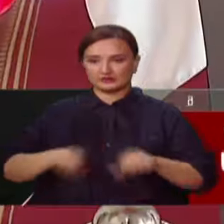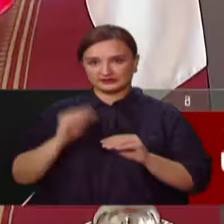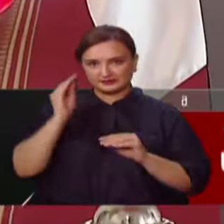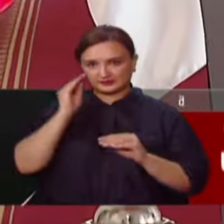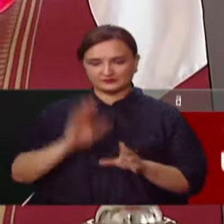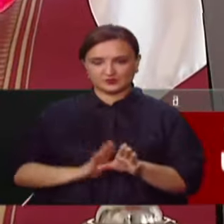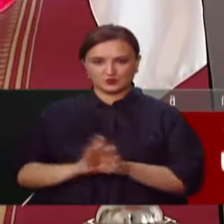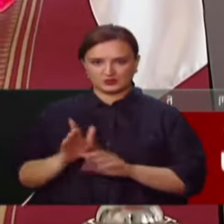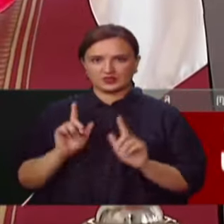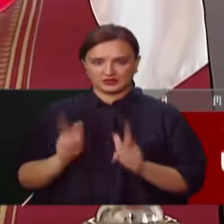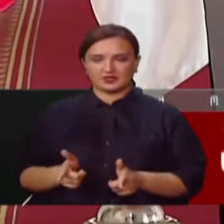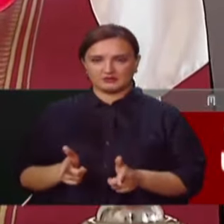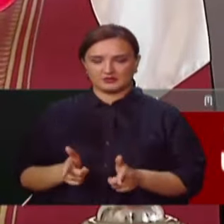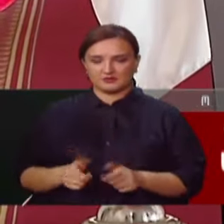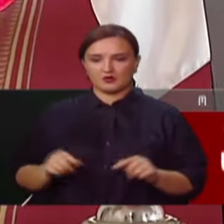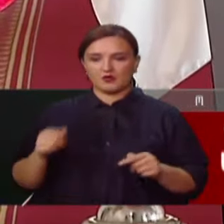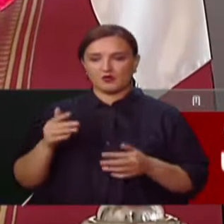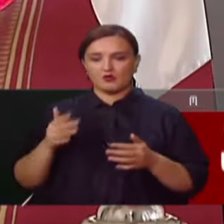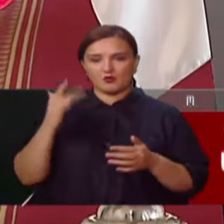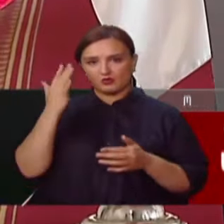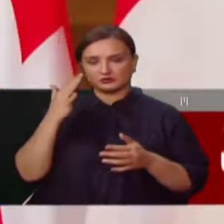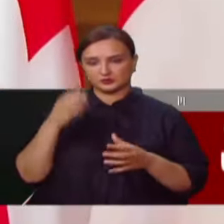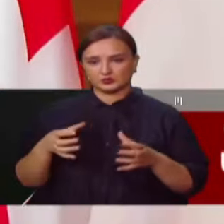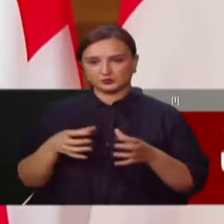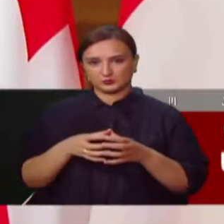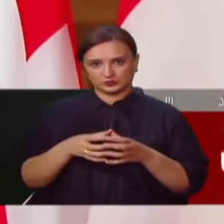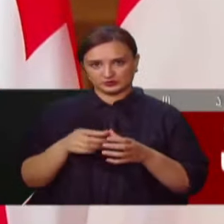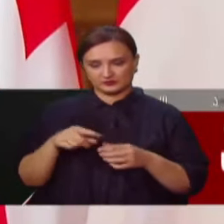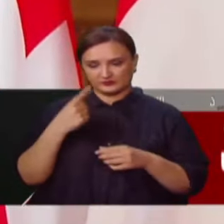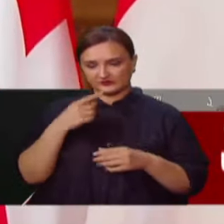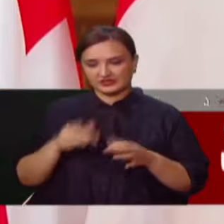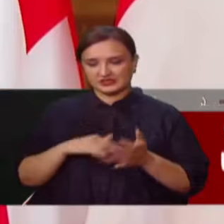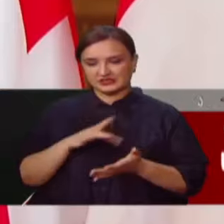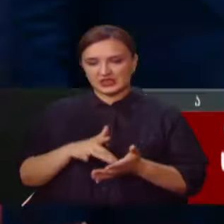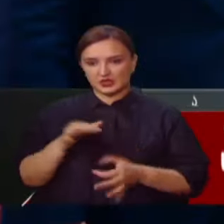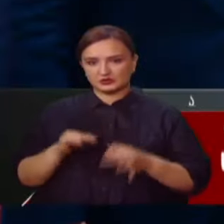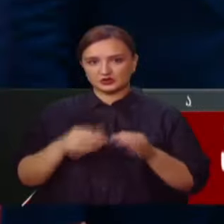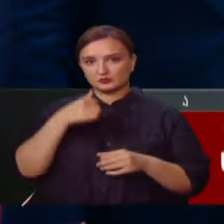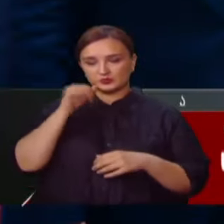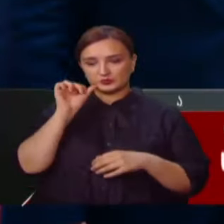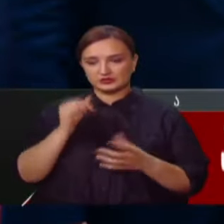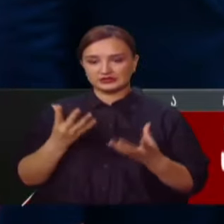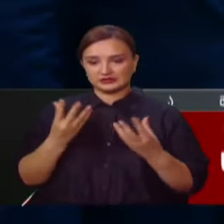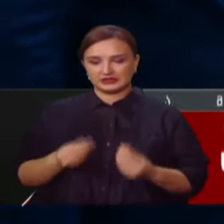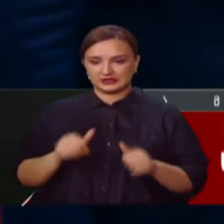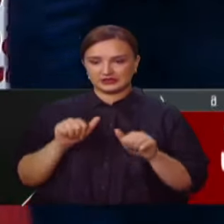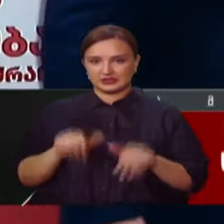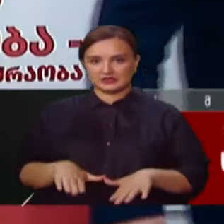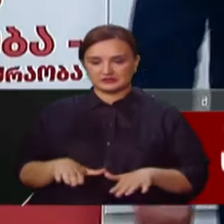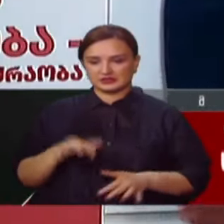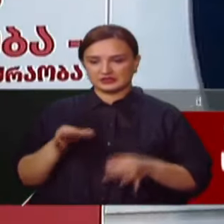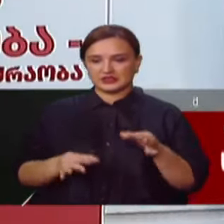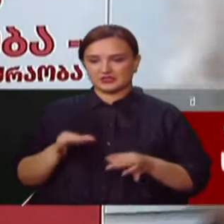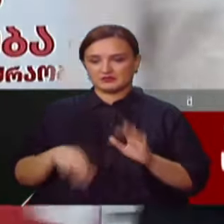სრულად იზიარებს ოპოზიცია. მართველი გუნდის ოპონენტების შეფასებით, საქალაქო სასამართლოს გუშინდელი გადაწყვეტილება